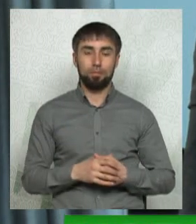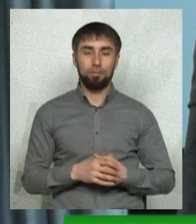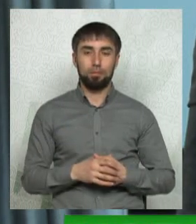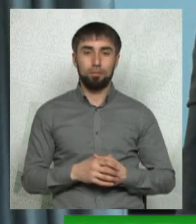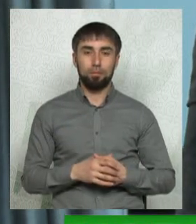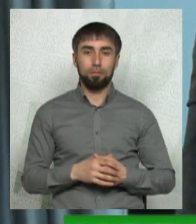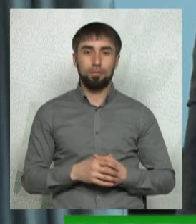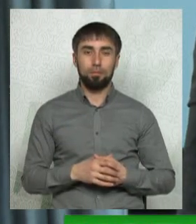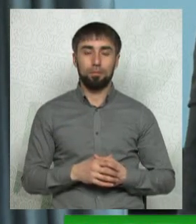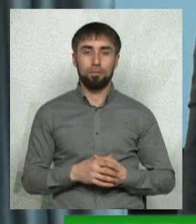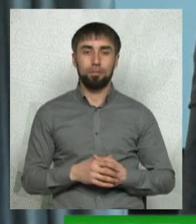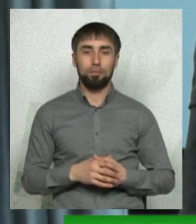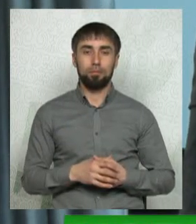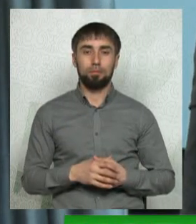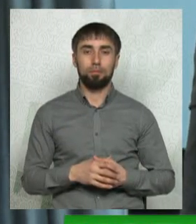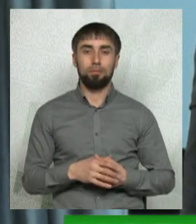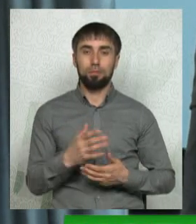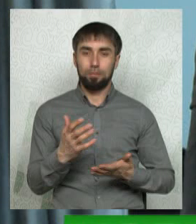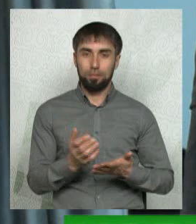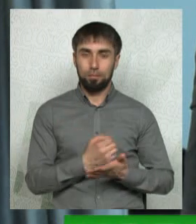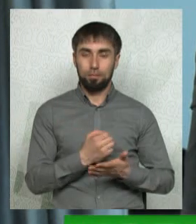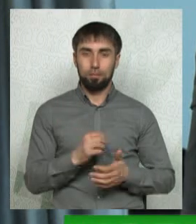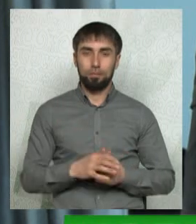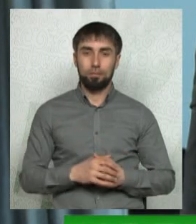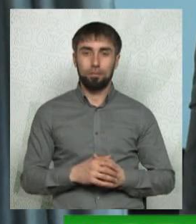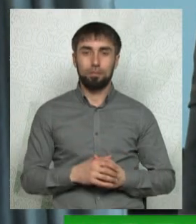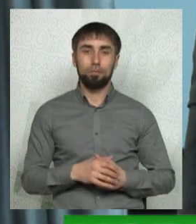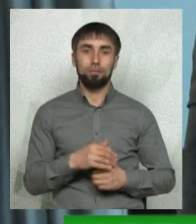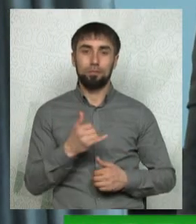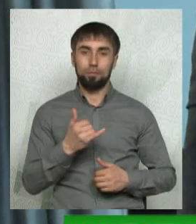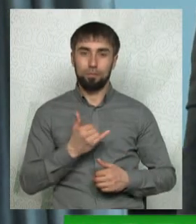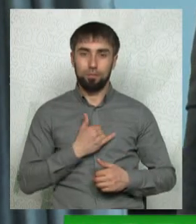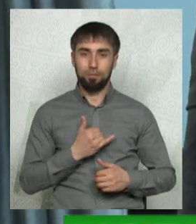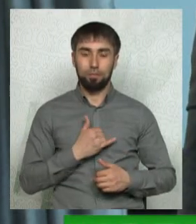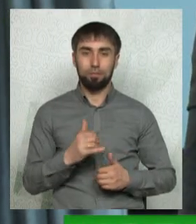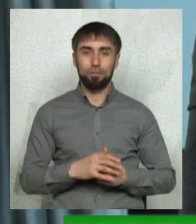который здесь находится, найдите. У нас